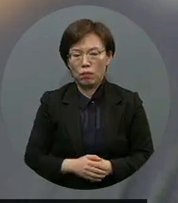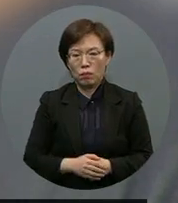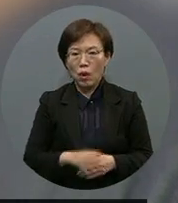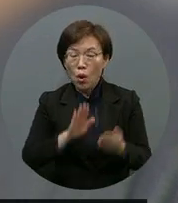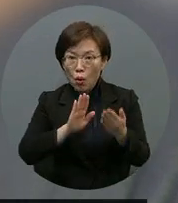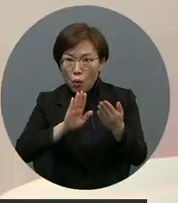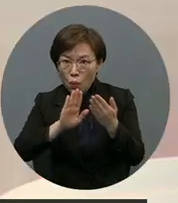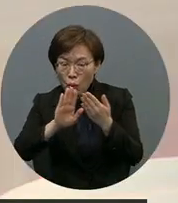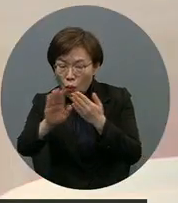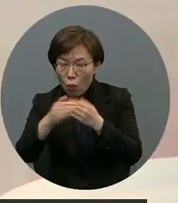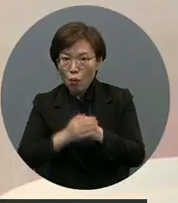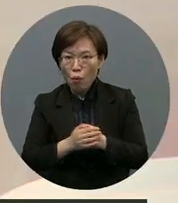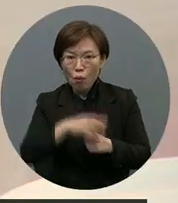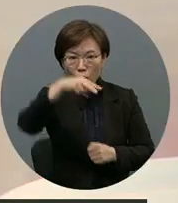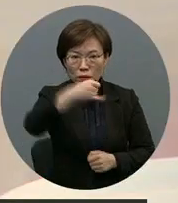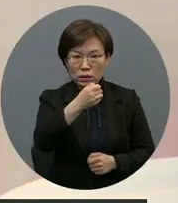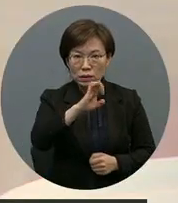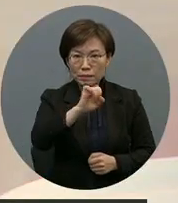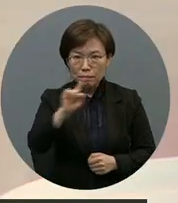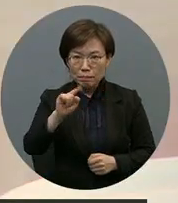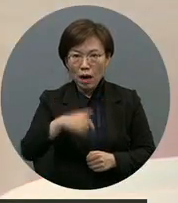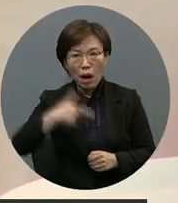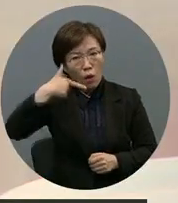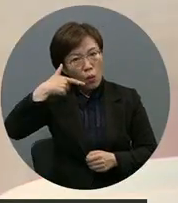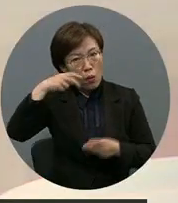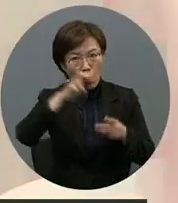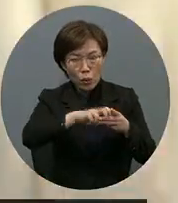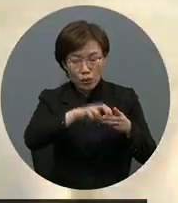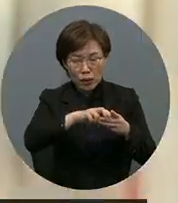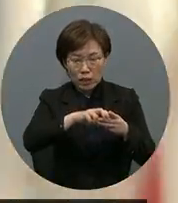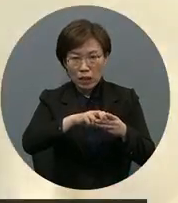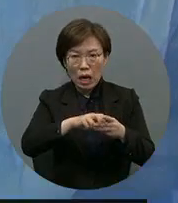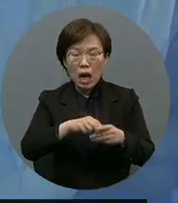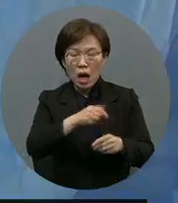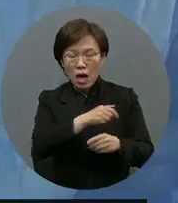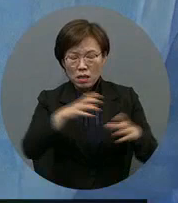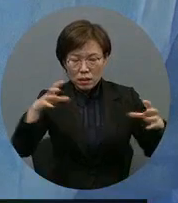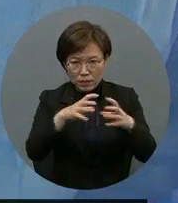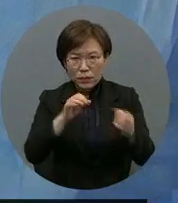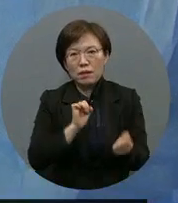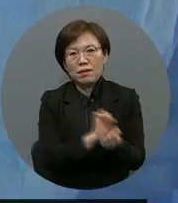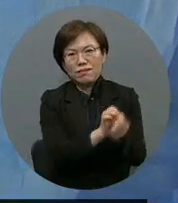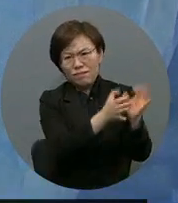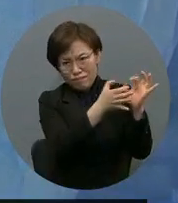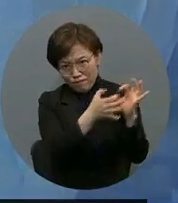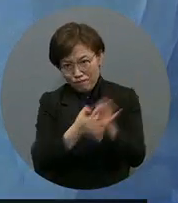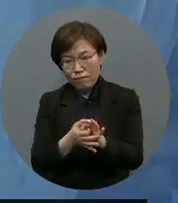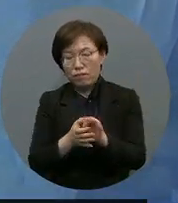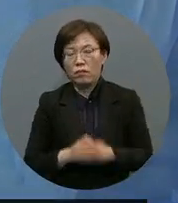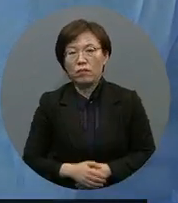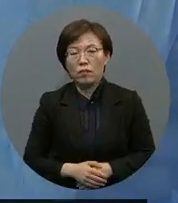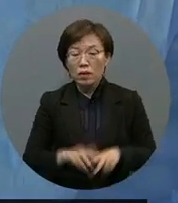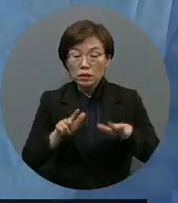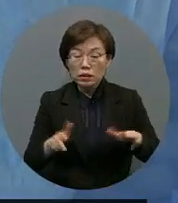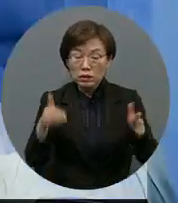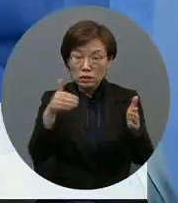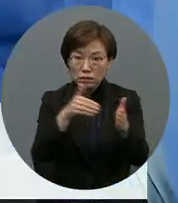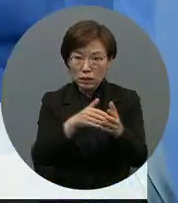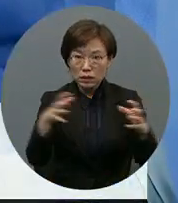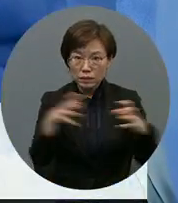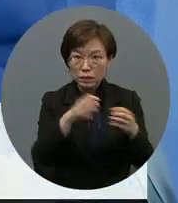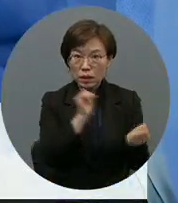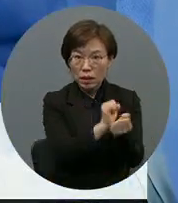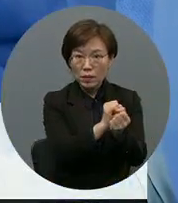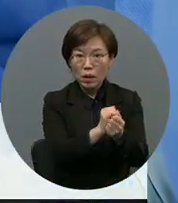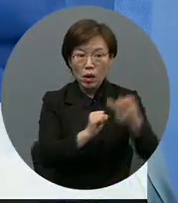이후 울산에서는 히어로 스파와 고용노동부 콜센터 등을 통해 대규모 집단 감염이 이어졌는데 현재까지 집단 감염